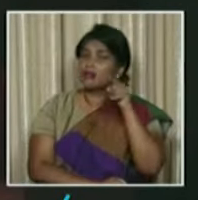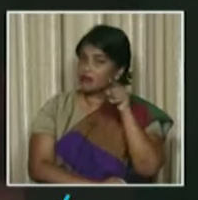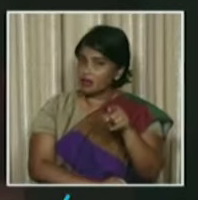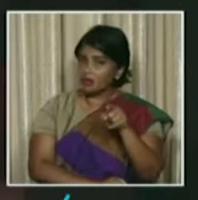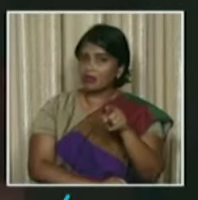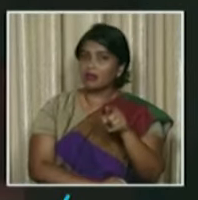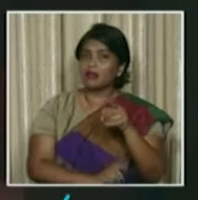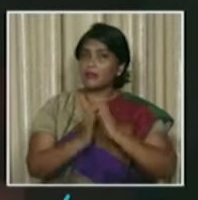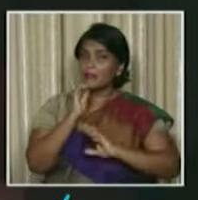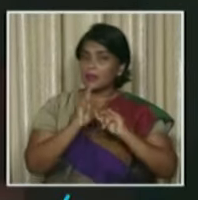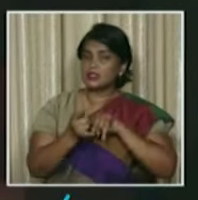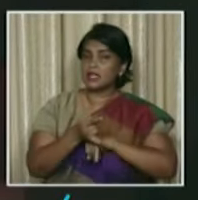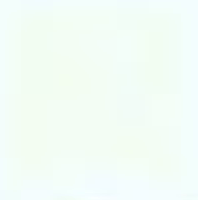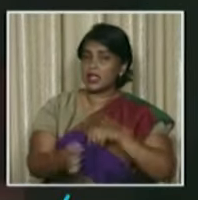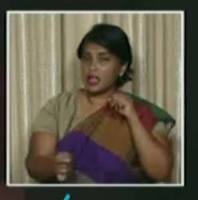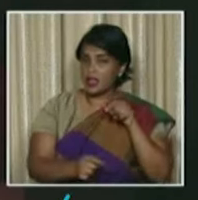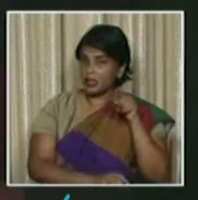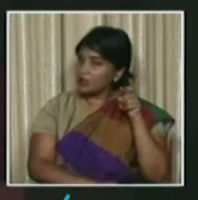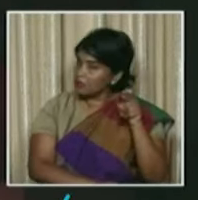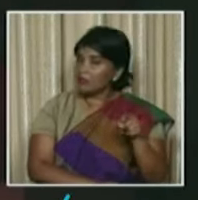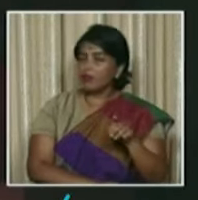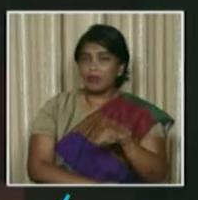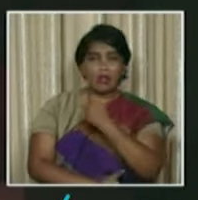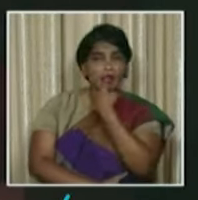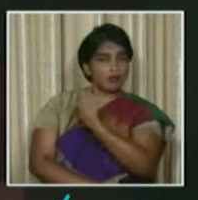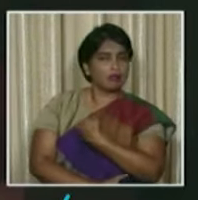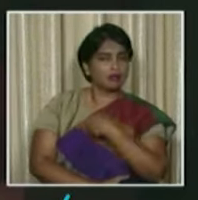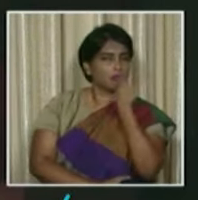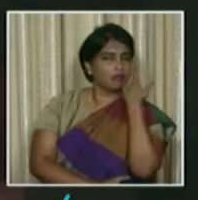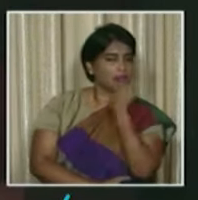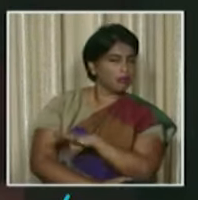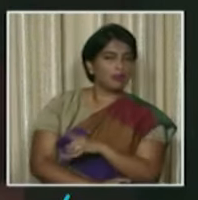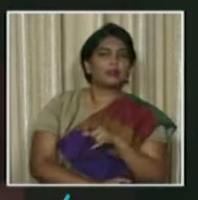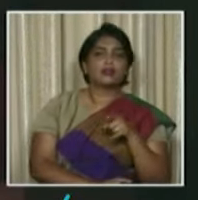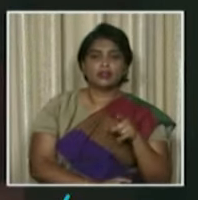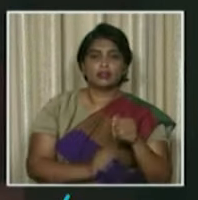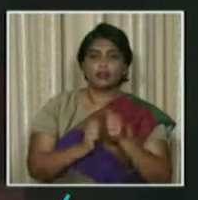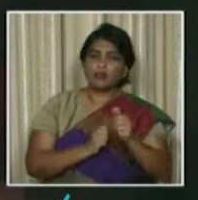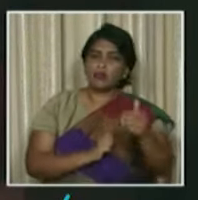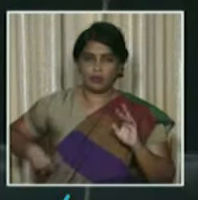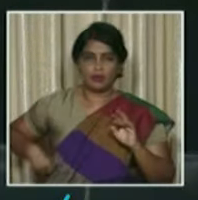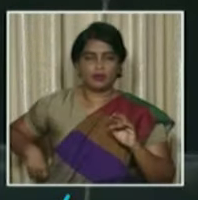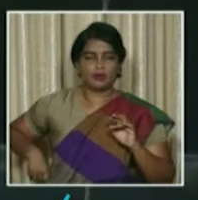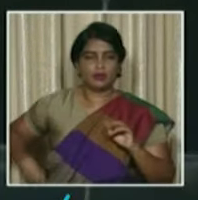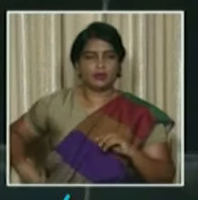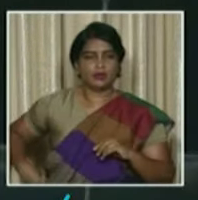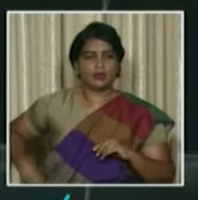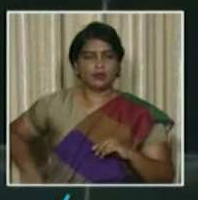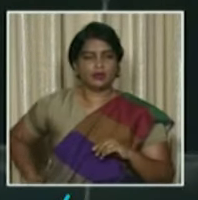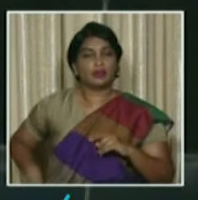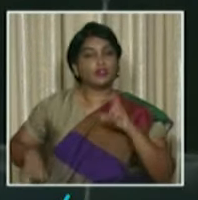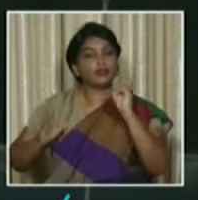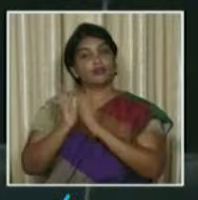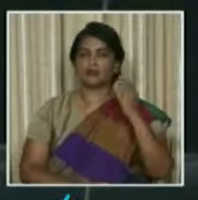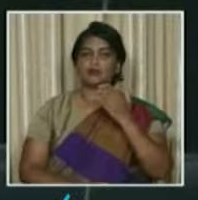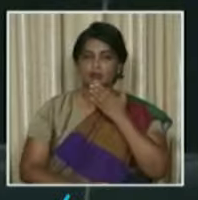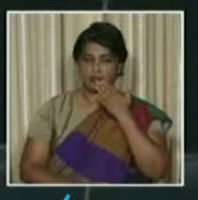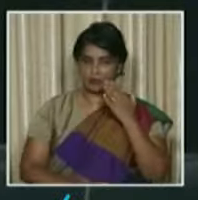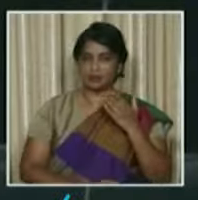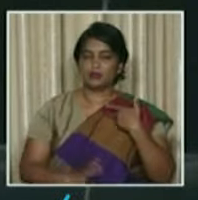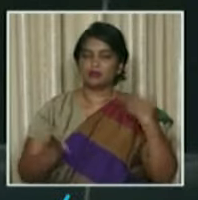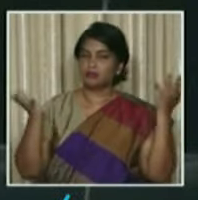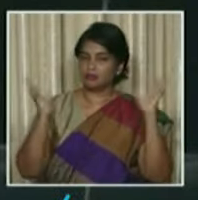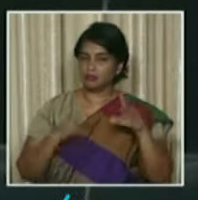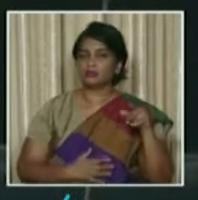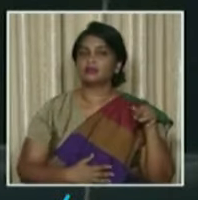ඔබතුමාගේ අමාත්‍යාංශයේ ලේකම්තුමාට ඒ නියෝගය මගහැරලා වරප්‍රසාද කමිටියට පුළුවන්